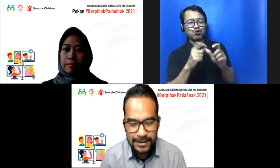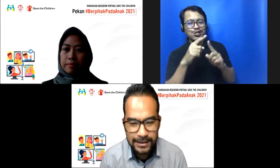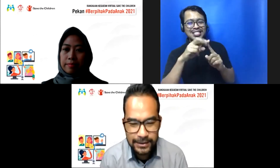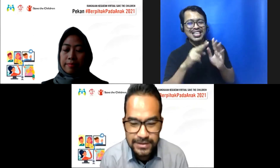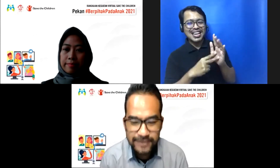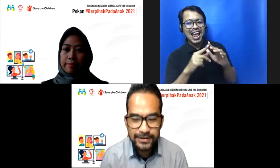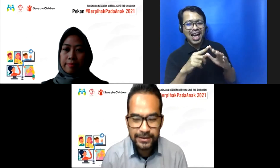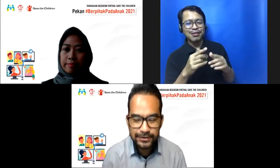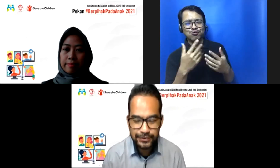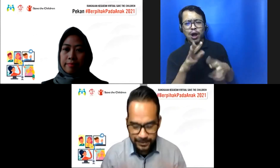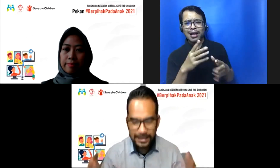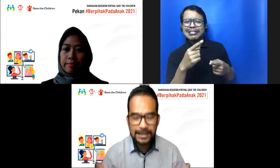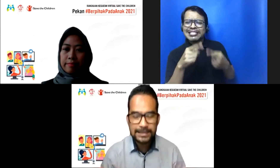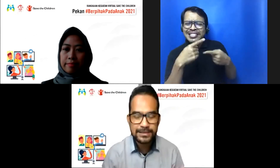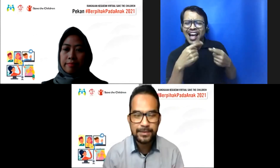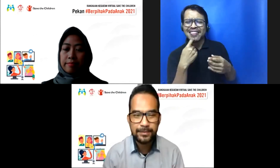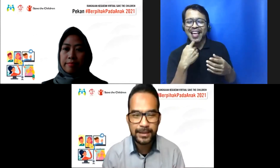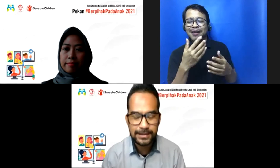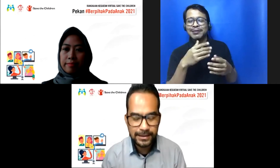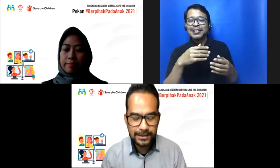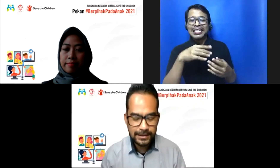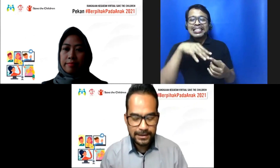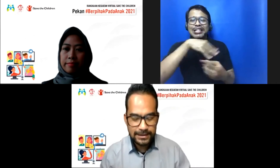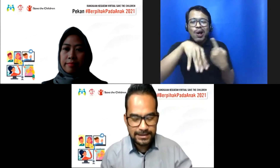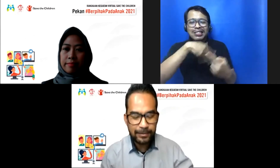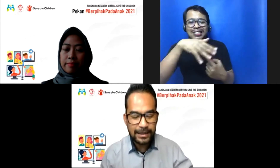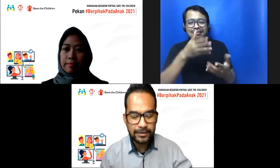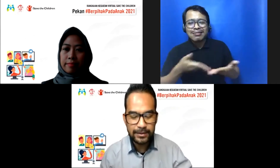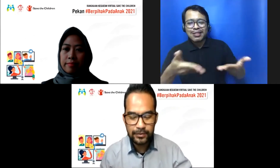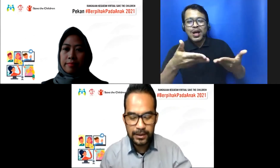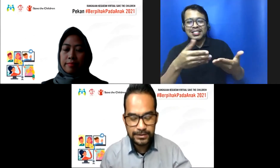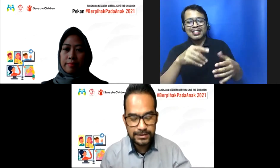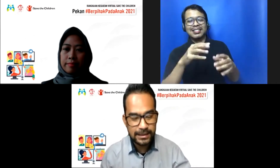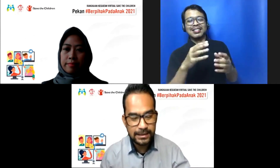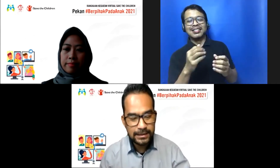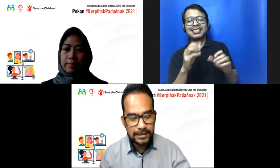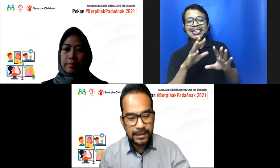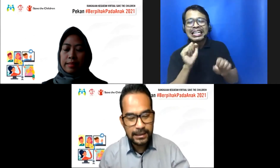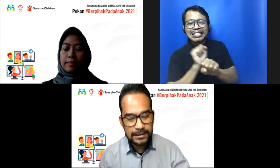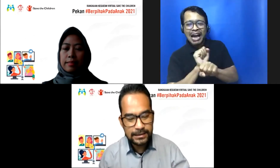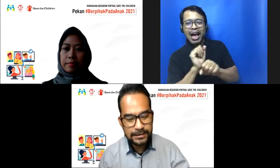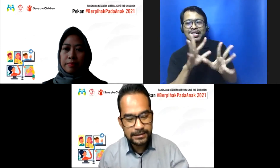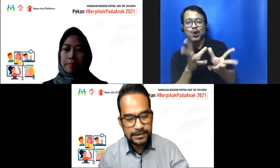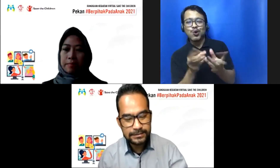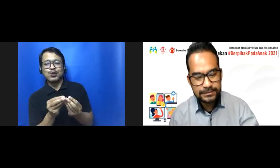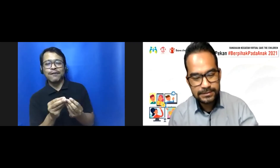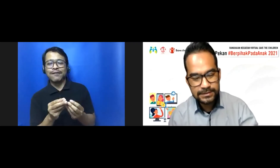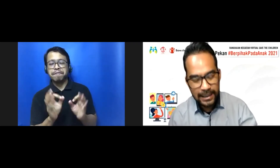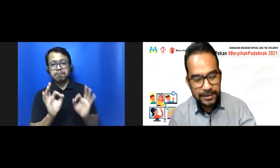lingkungan kerja yang inklusif. Kita sudah mendengarkan sama-sama apa yang disampaikan oleh Ibu Agustina. Oke,